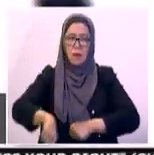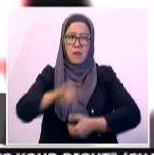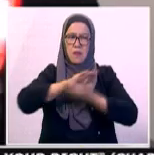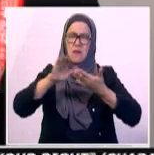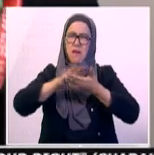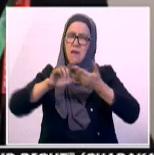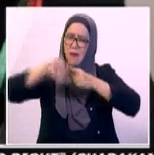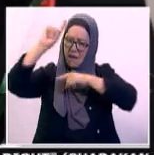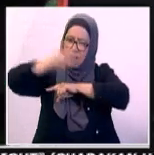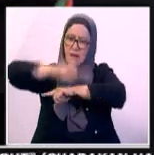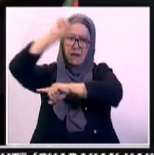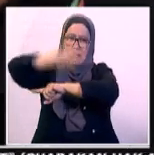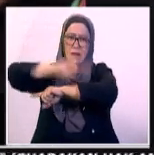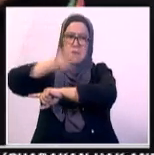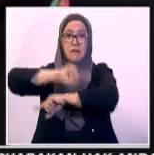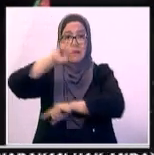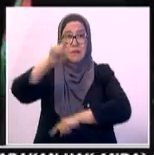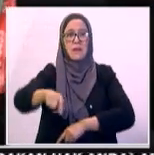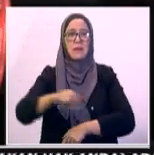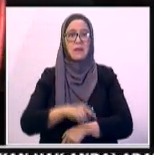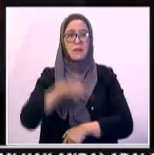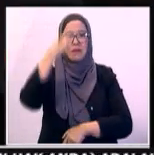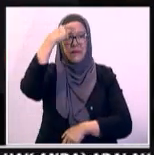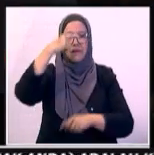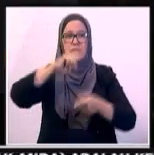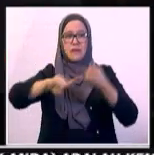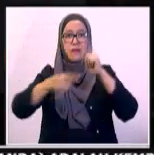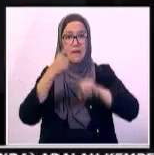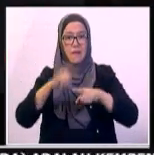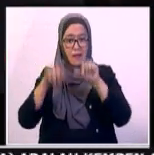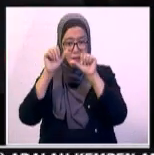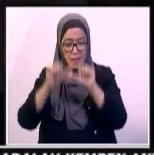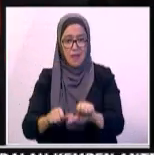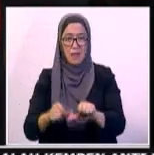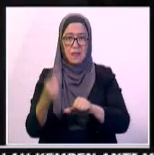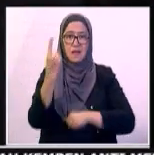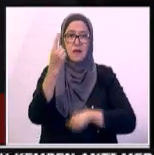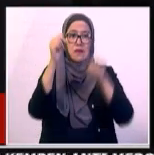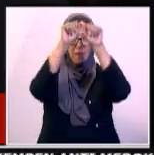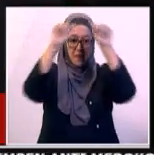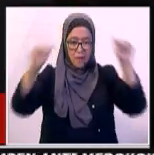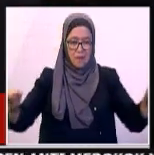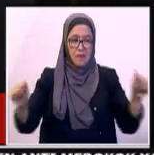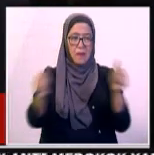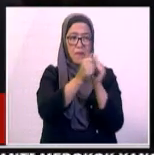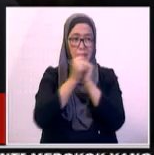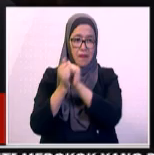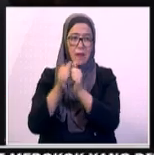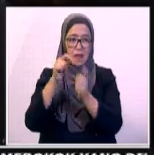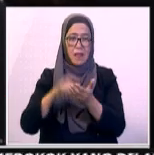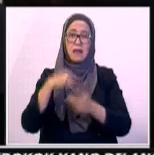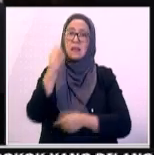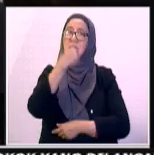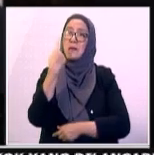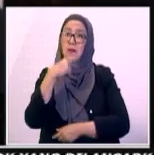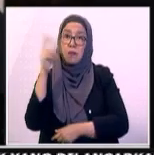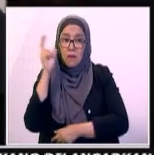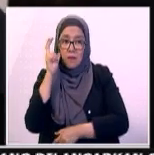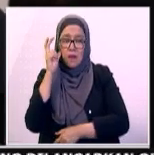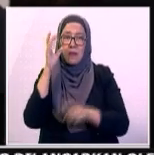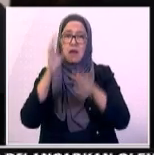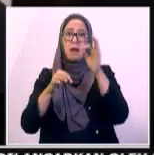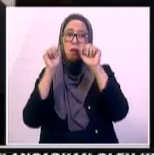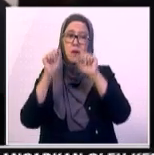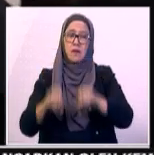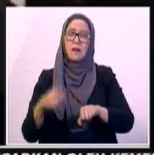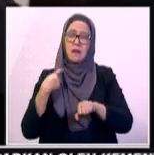day lah. Kepada kawan-kawan satu maktab ni, siapa-siapa yang mendengar, kalau boleh kita